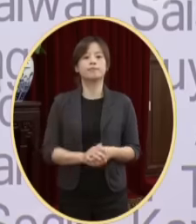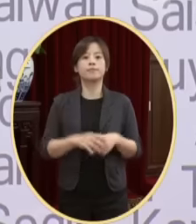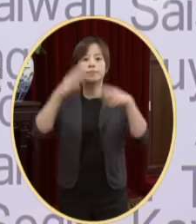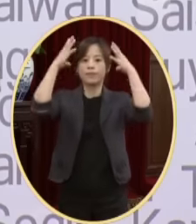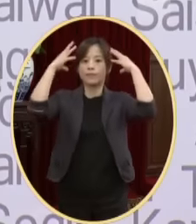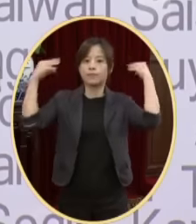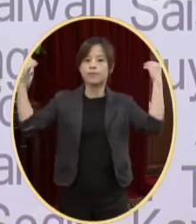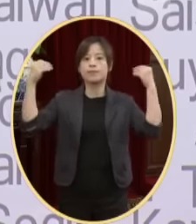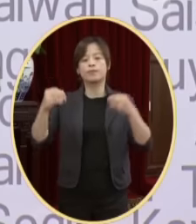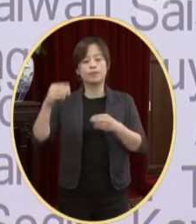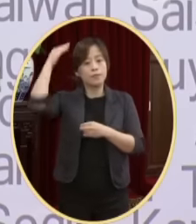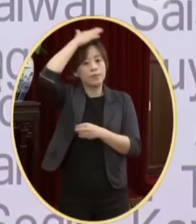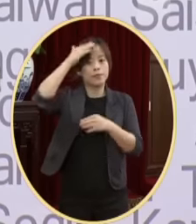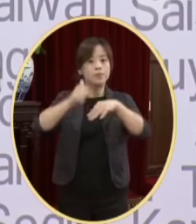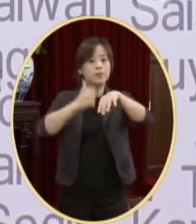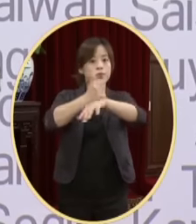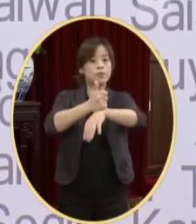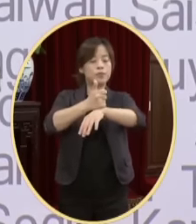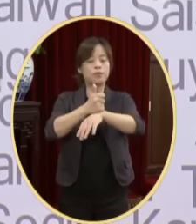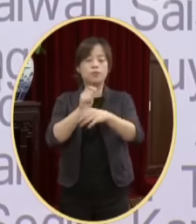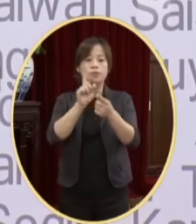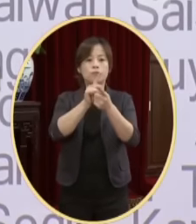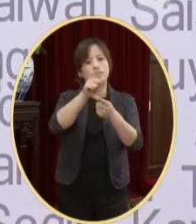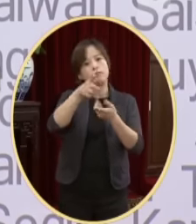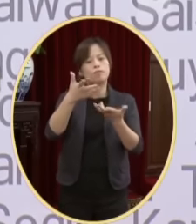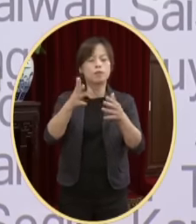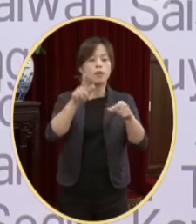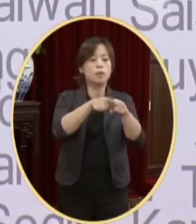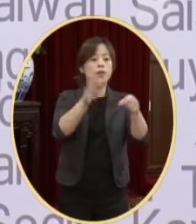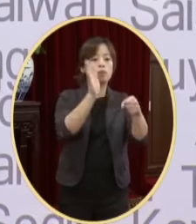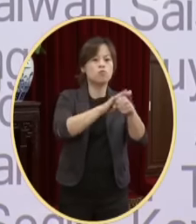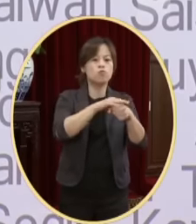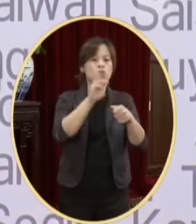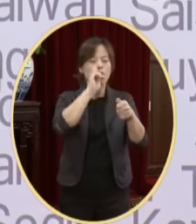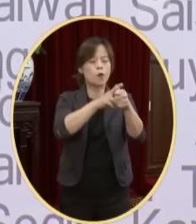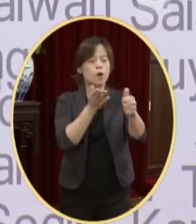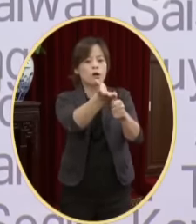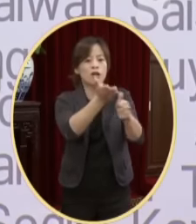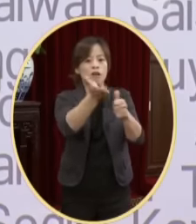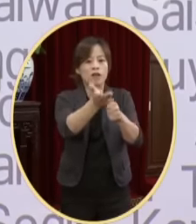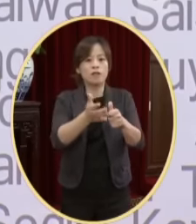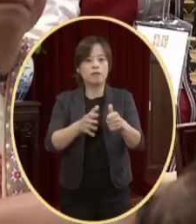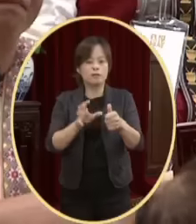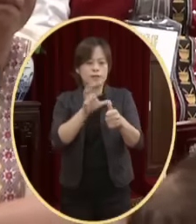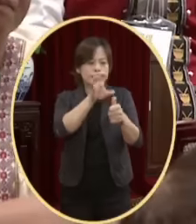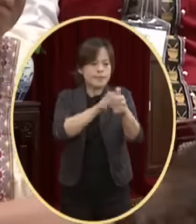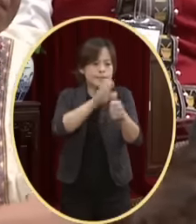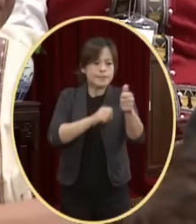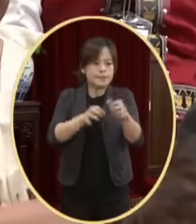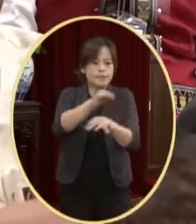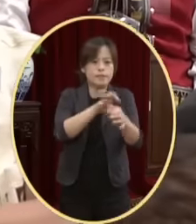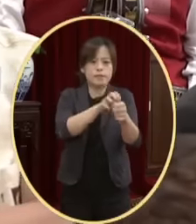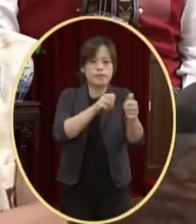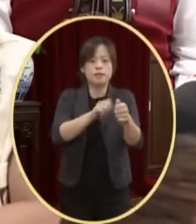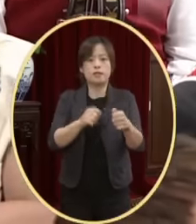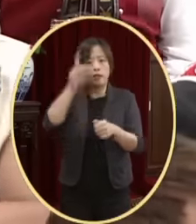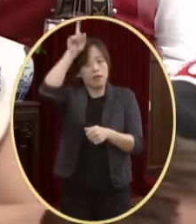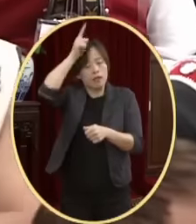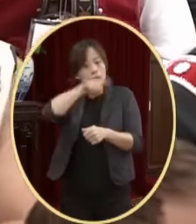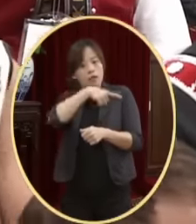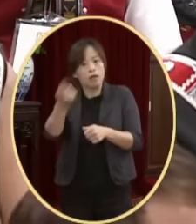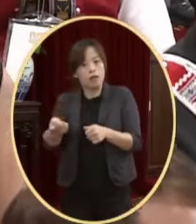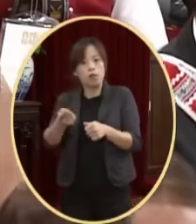兰及郑成功政权对平埔族群的屠杀和经济的剥夺，清朝时